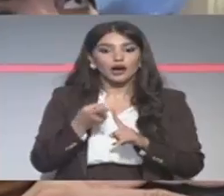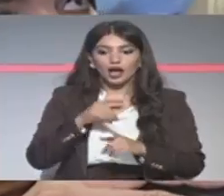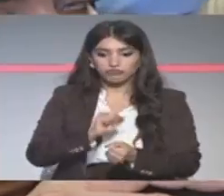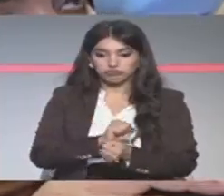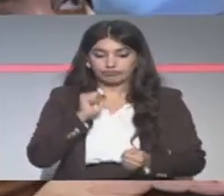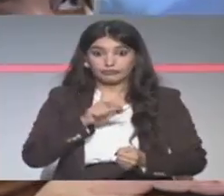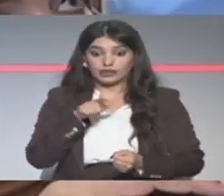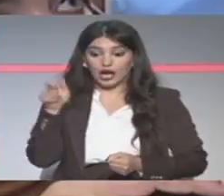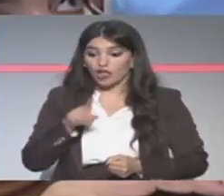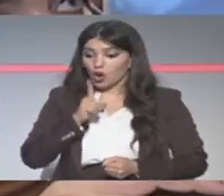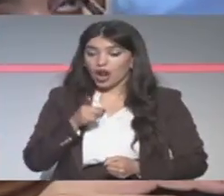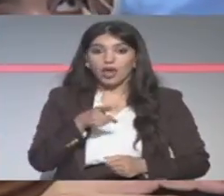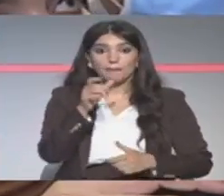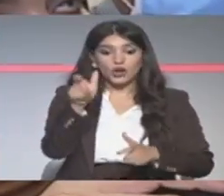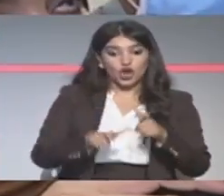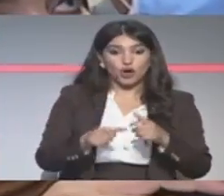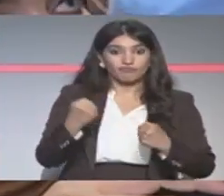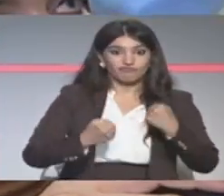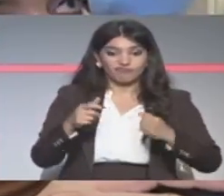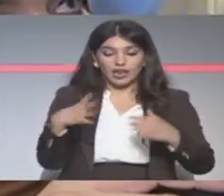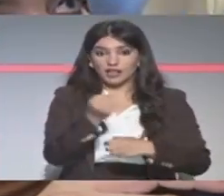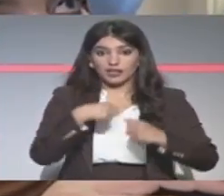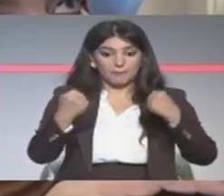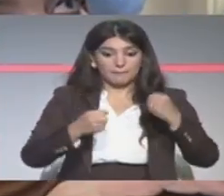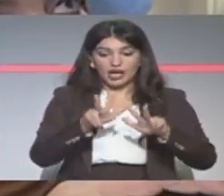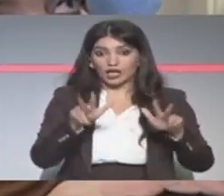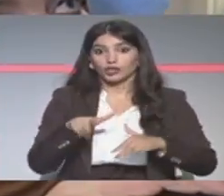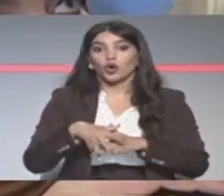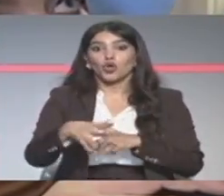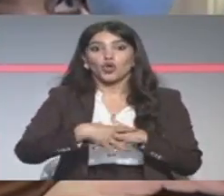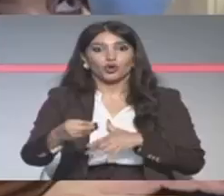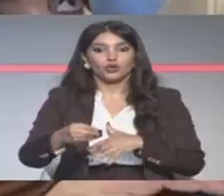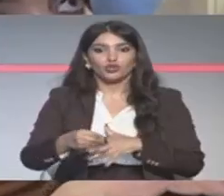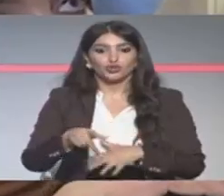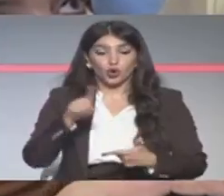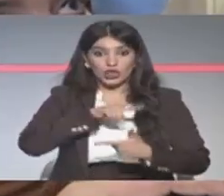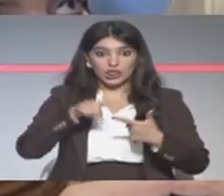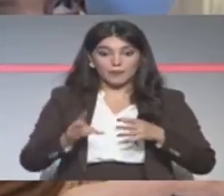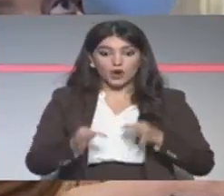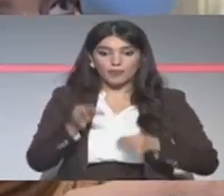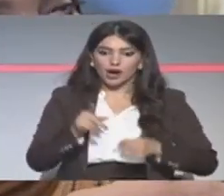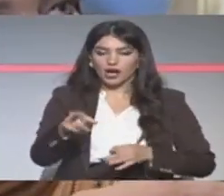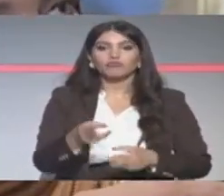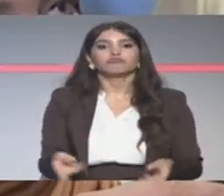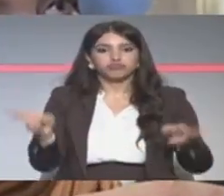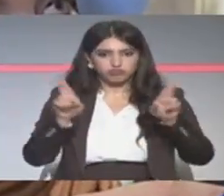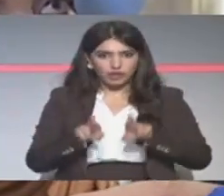صراحة النيابة العمومية غينا كون وزمو يقعد استئناف القرار هذايا